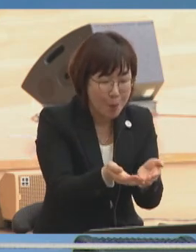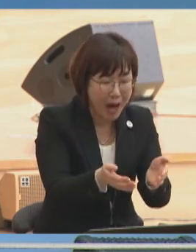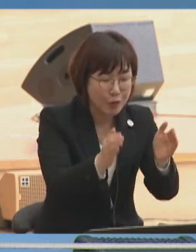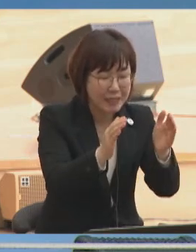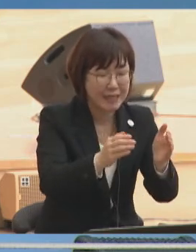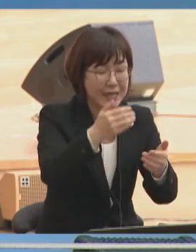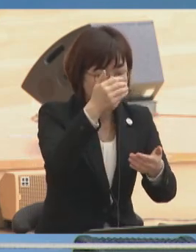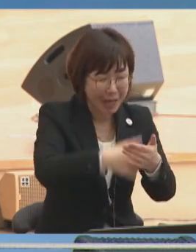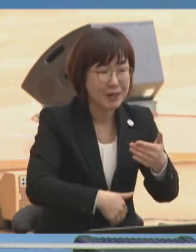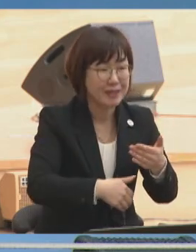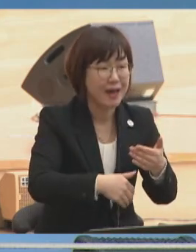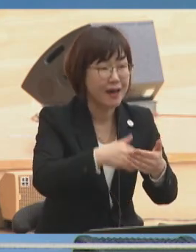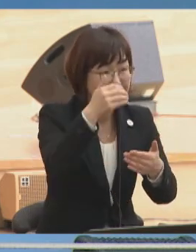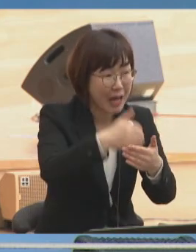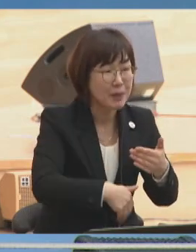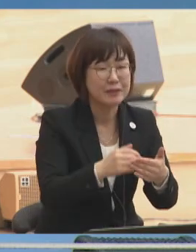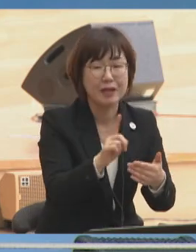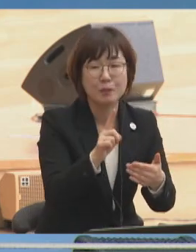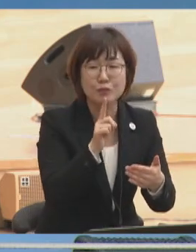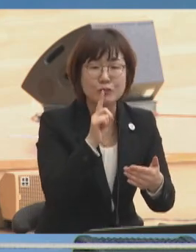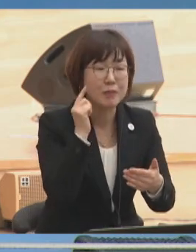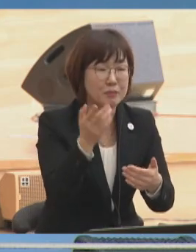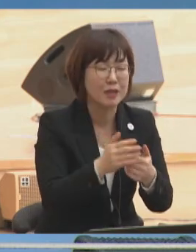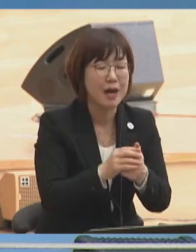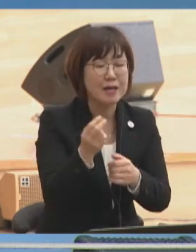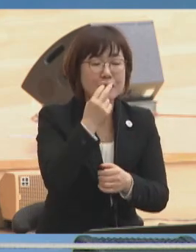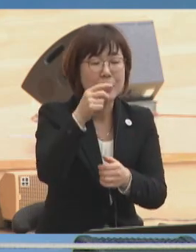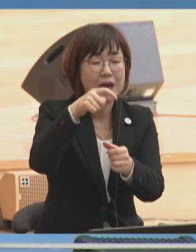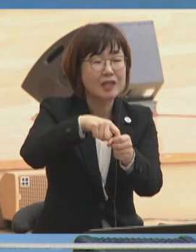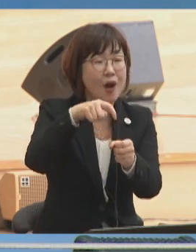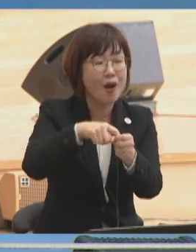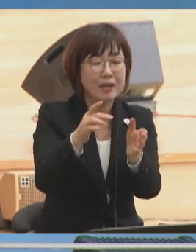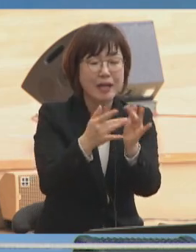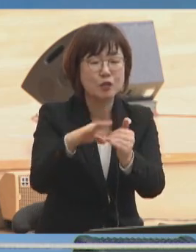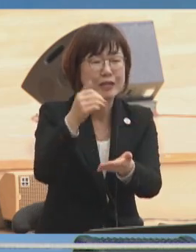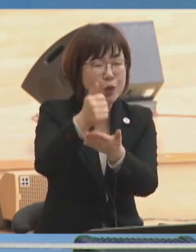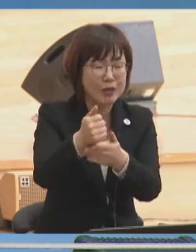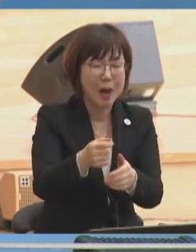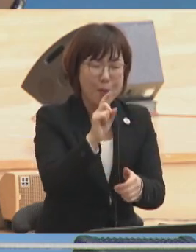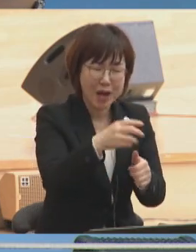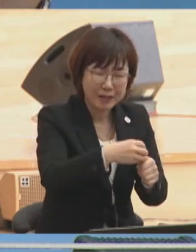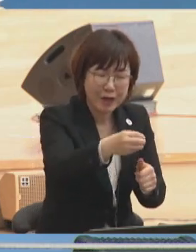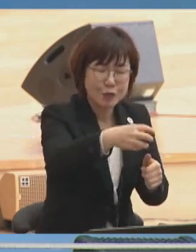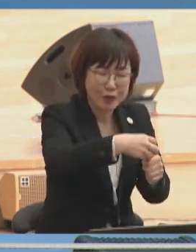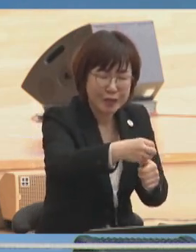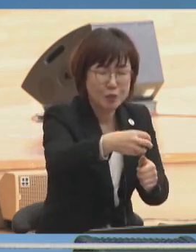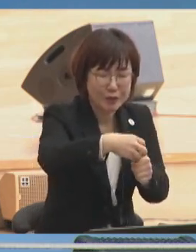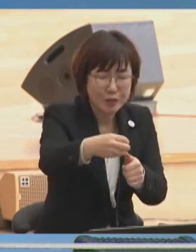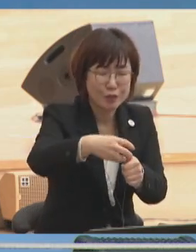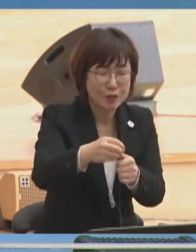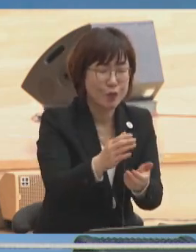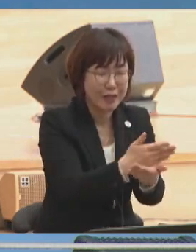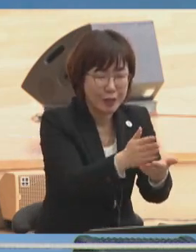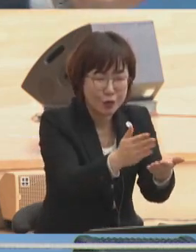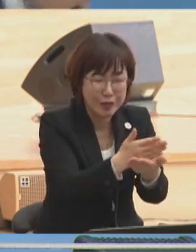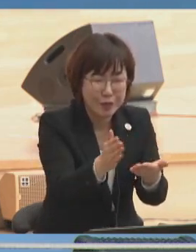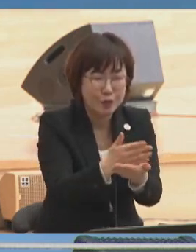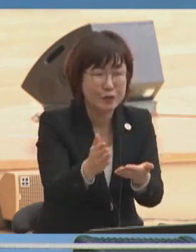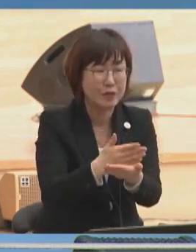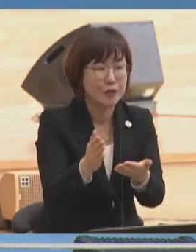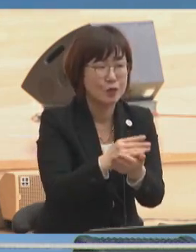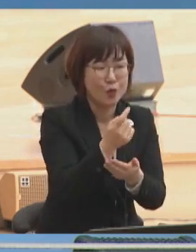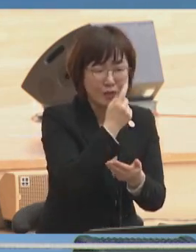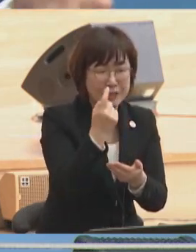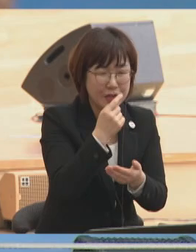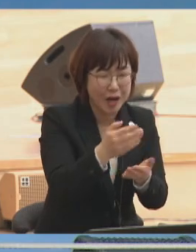그 말은 뭐냐? 생명의 떡 대신 예수 그리스도는 떼주고 나눠주고 또 증가하고